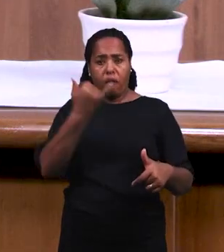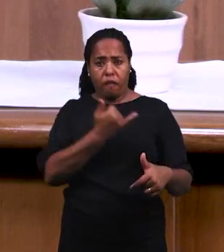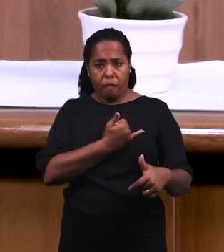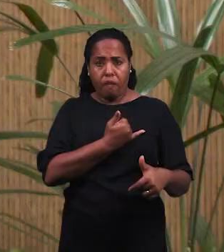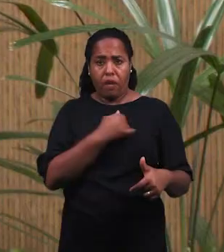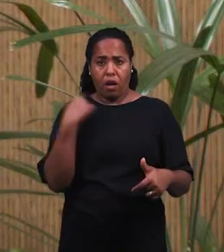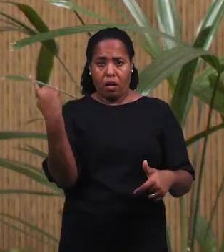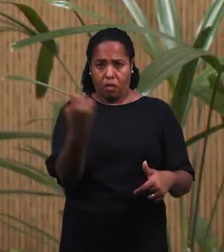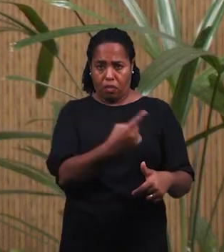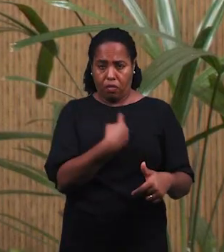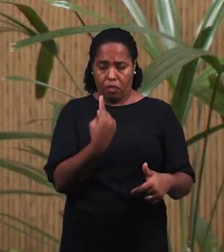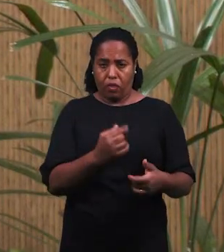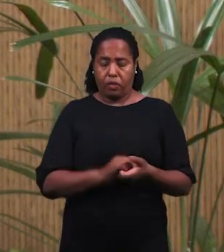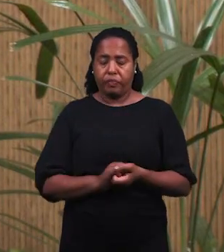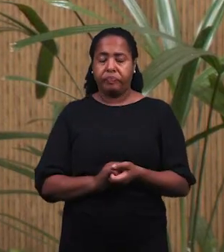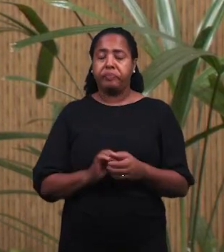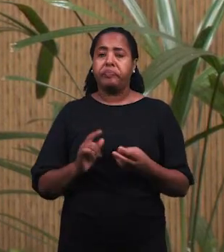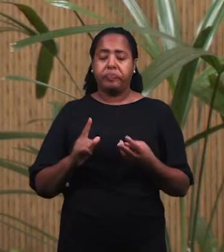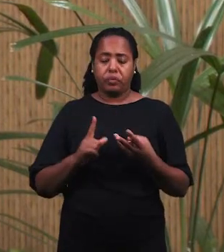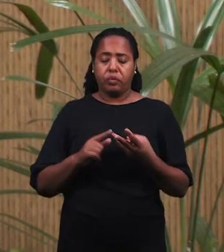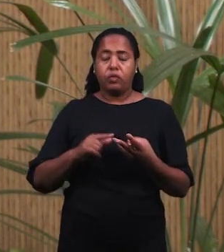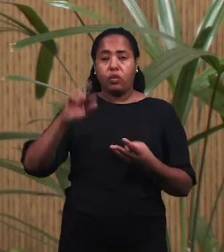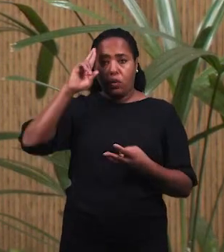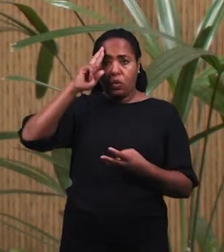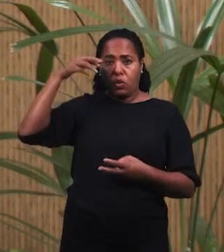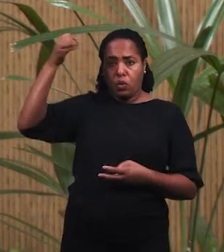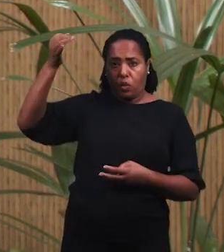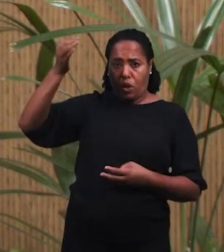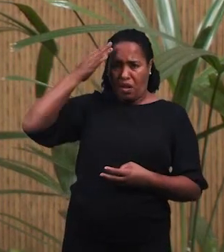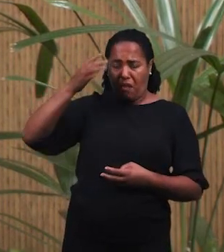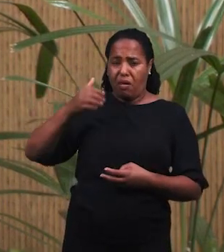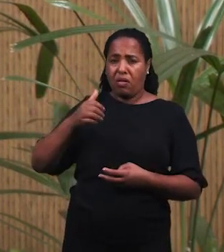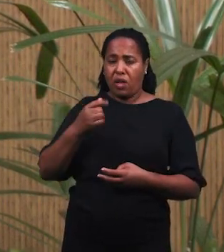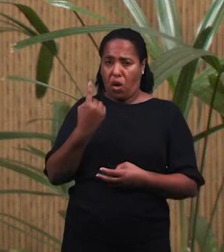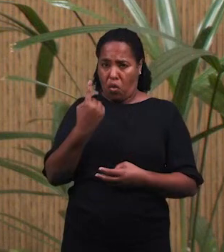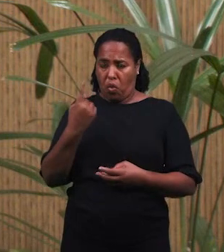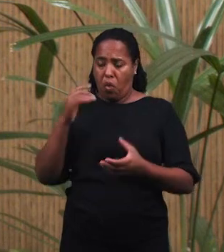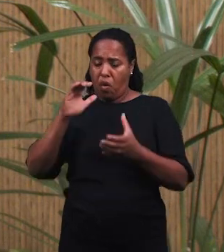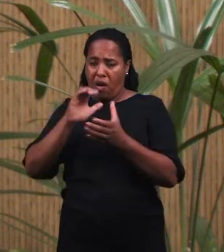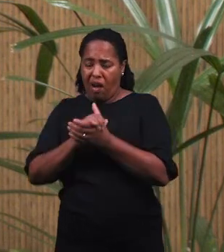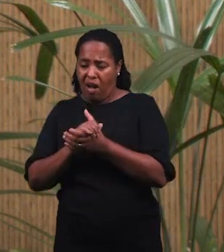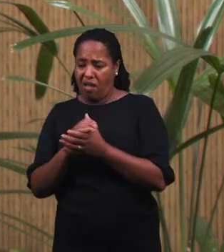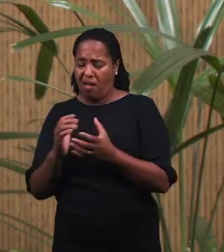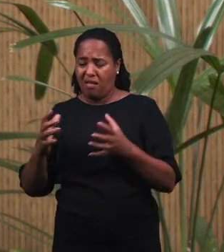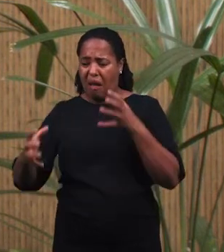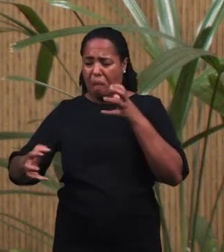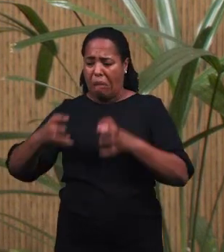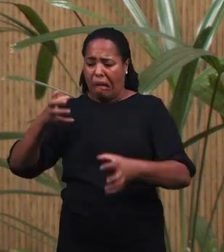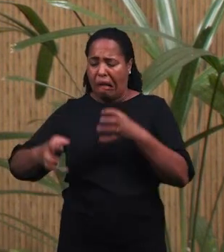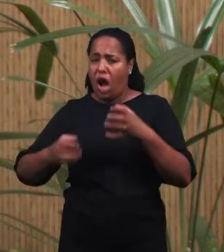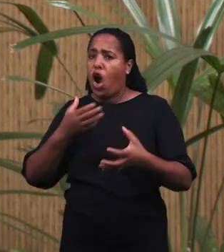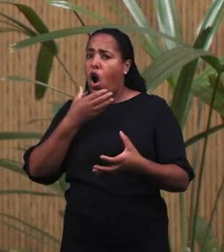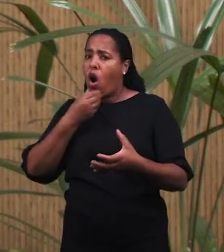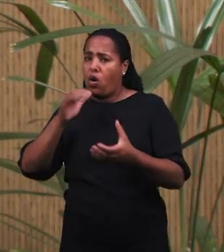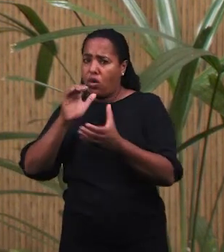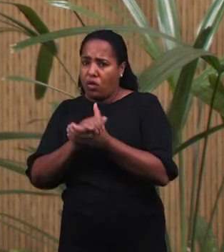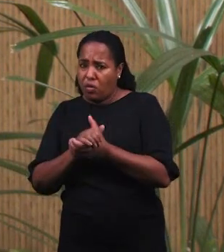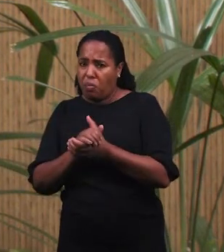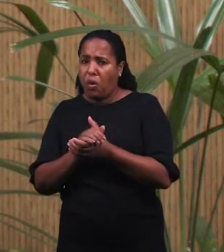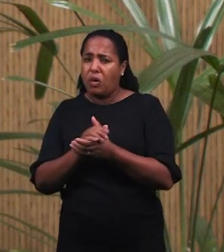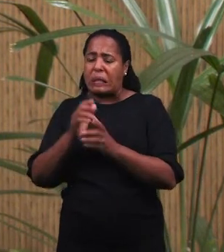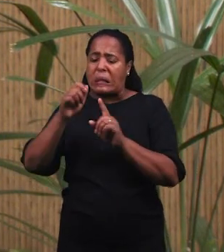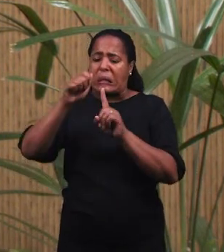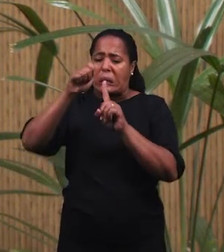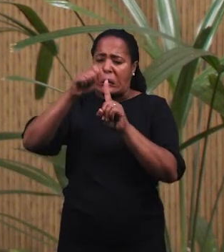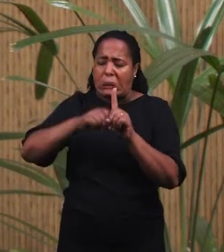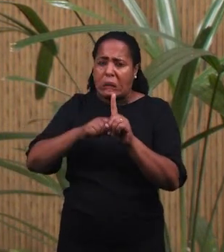будет говорить к сердцам нашим. Господь Бог открыл, что в одной паре семейный конфликт, потому что муж уже